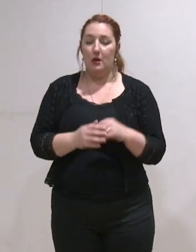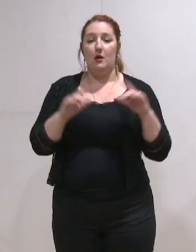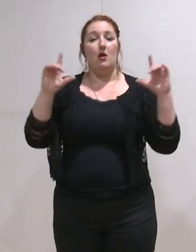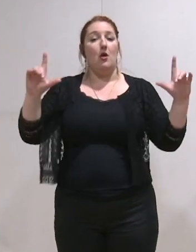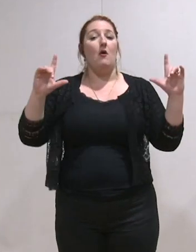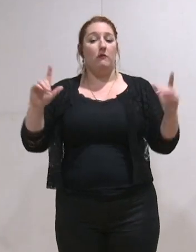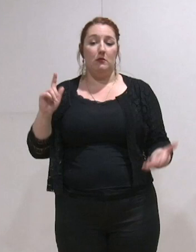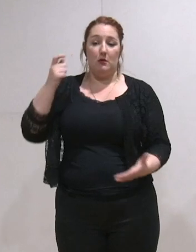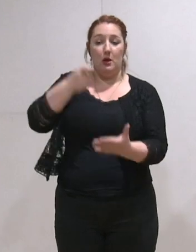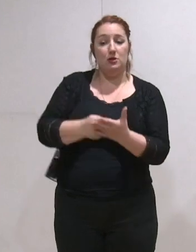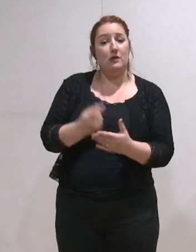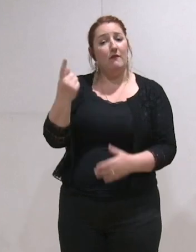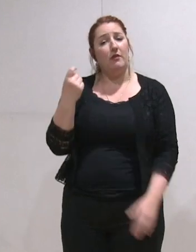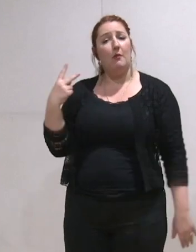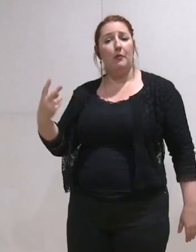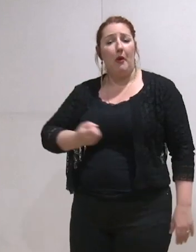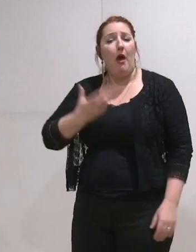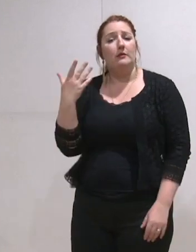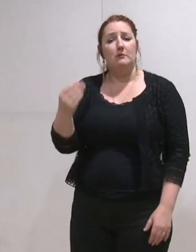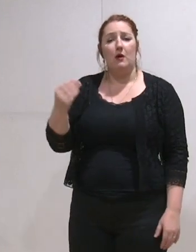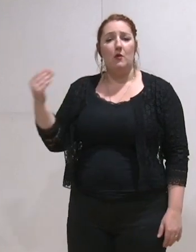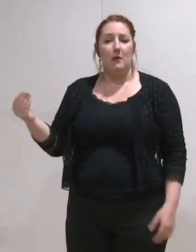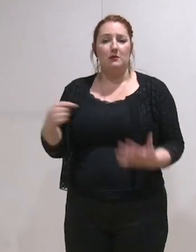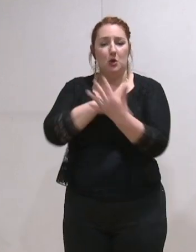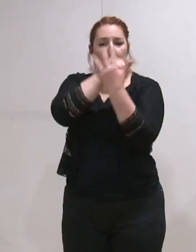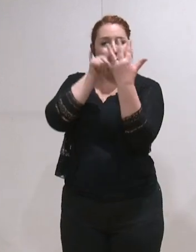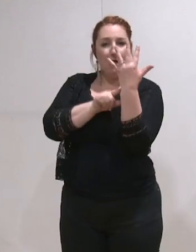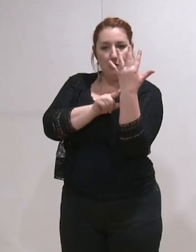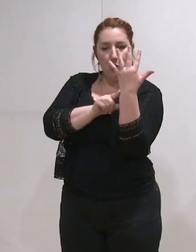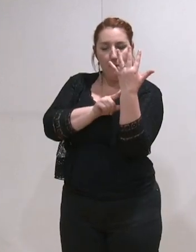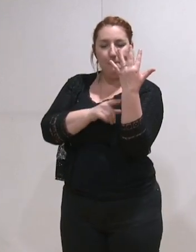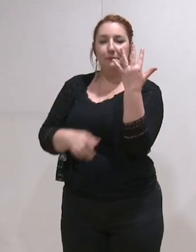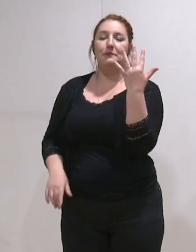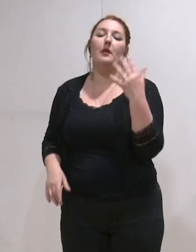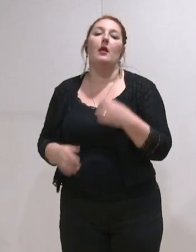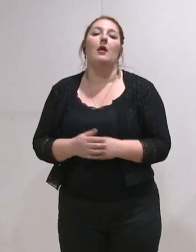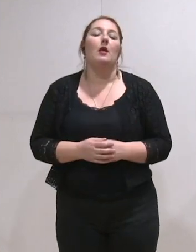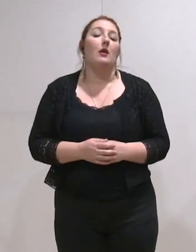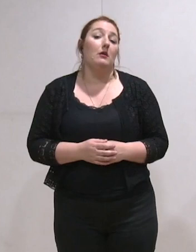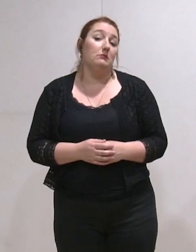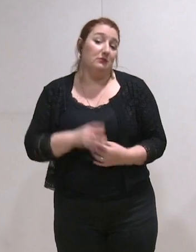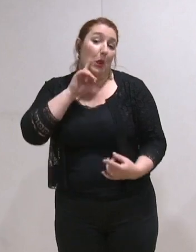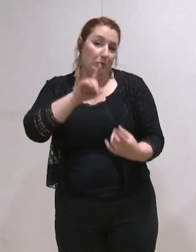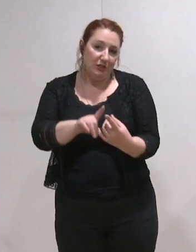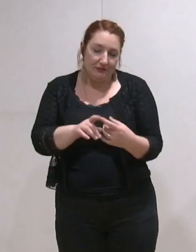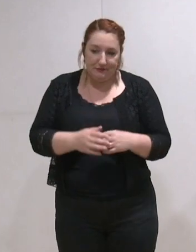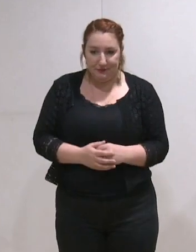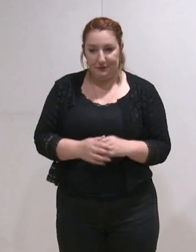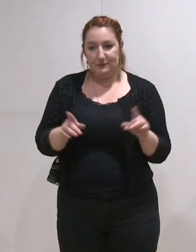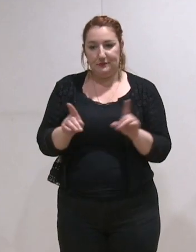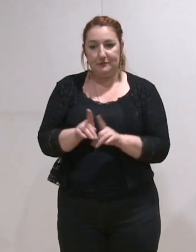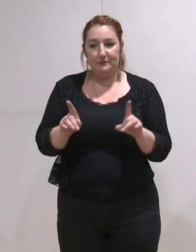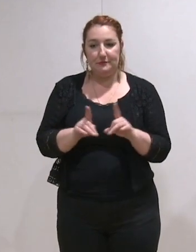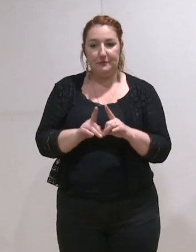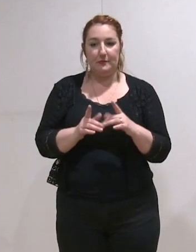œuvre de Mario Merz donc cinq doigts qui a été présenté il s'agit aussi de la première phase de